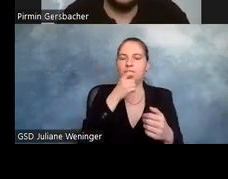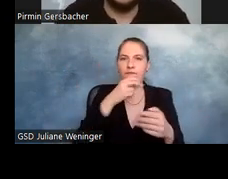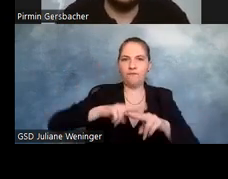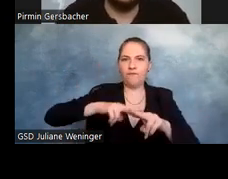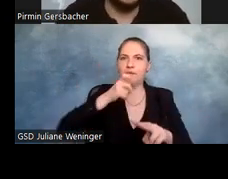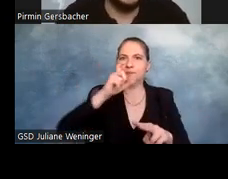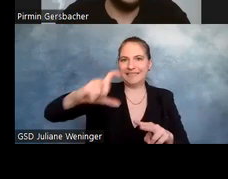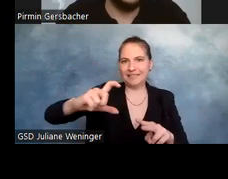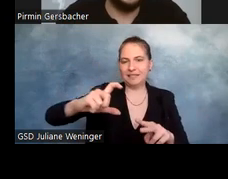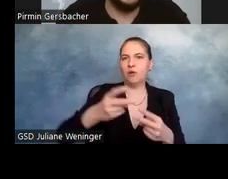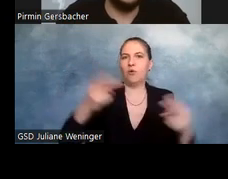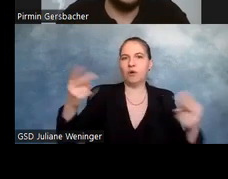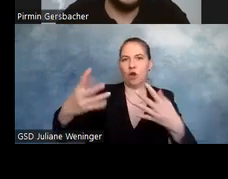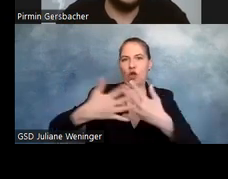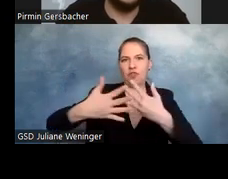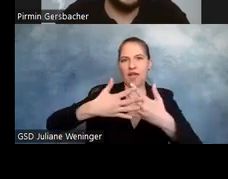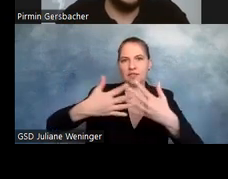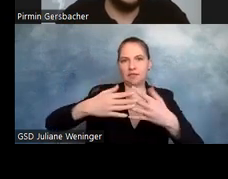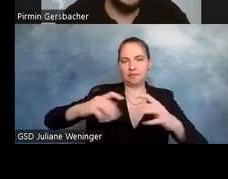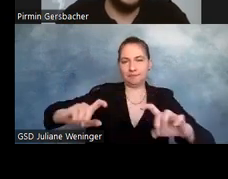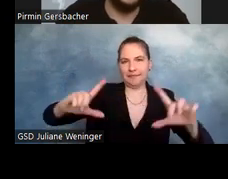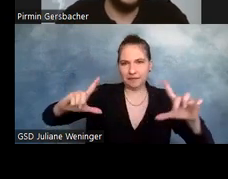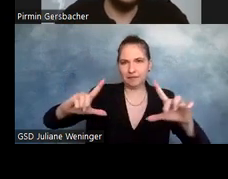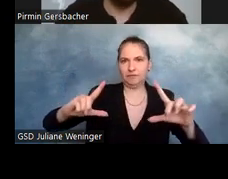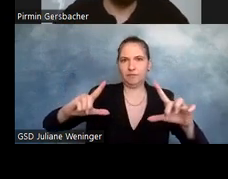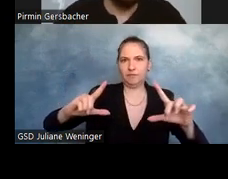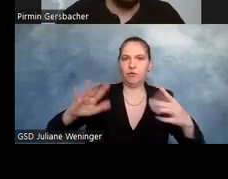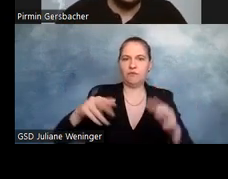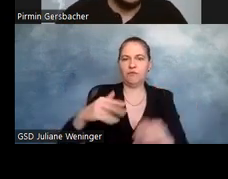hohen Kontrast zum restlichen Text von 3 zu 1.